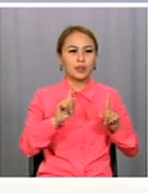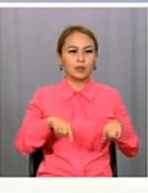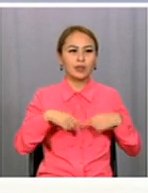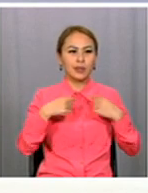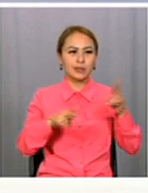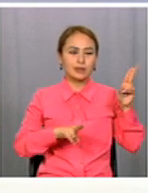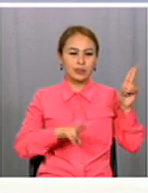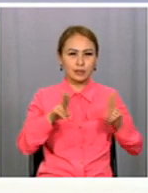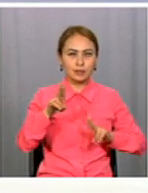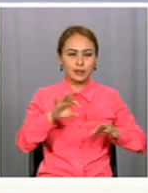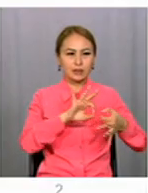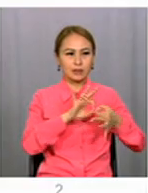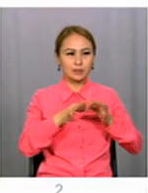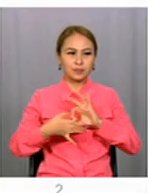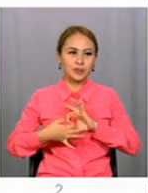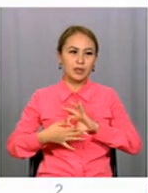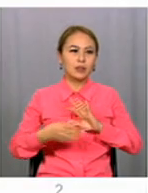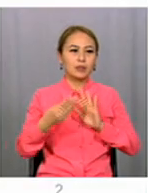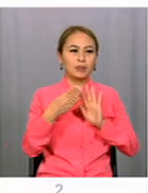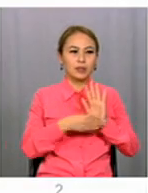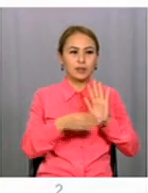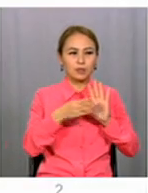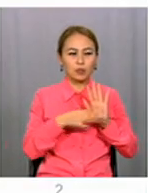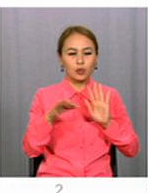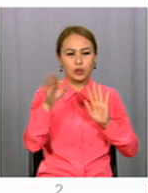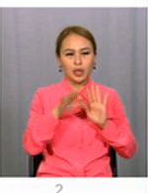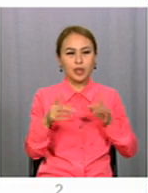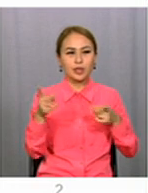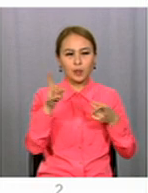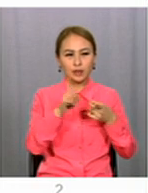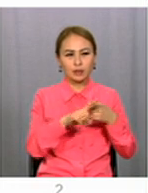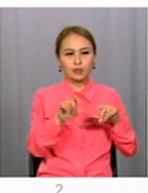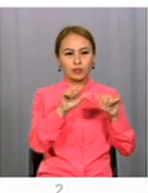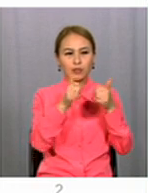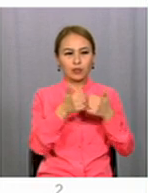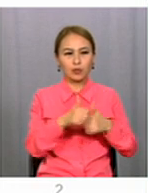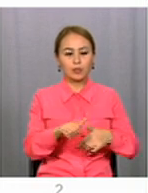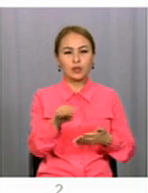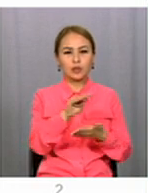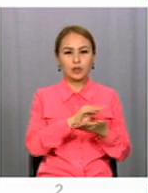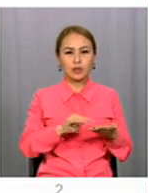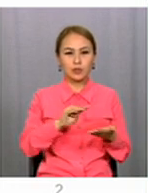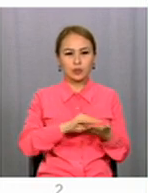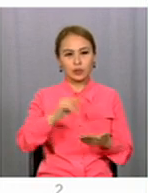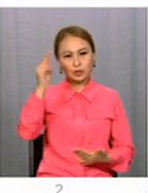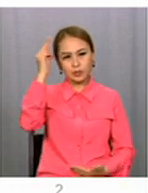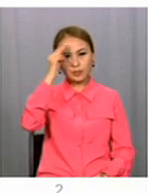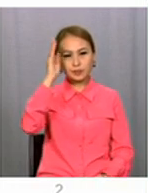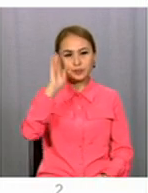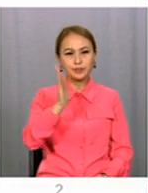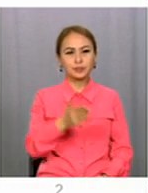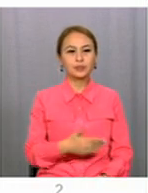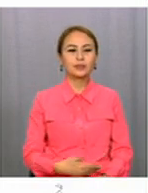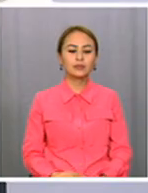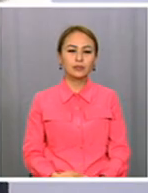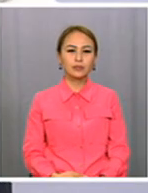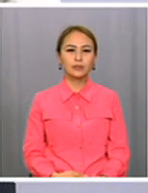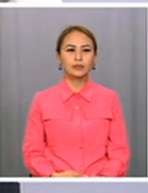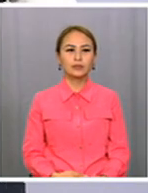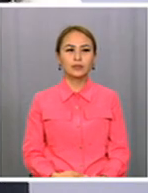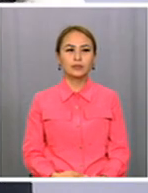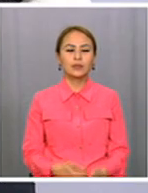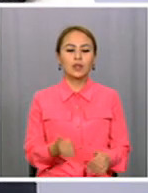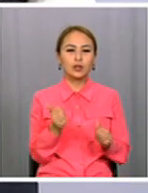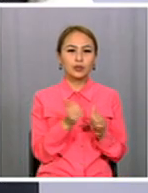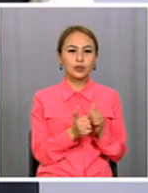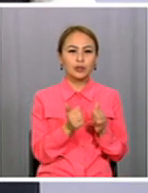берілу тәсілдерін білесіз, сипаттамасы бойынша тәуелділіктің формуласын жазуды үйренесіз.